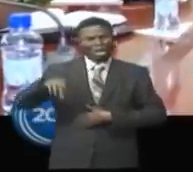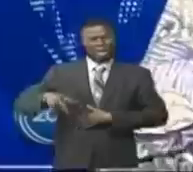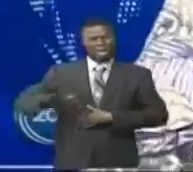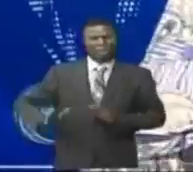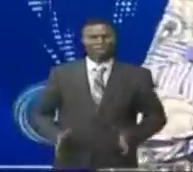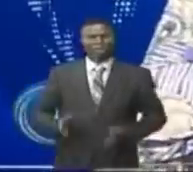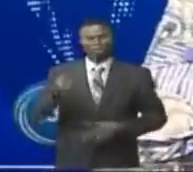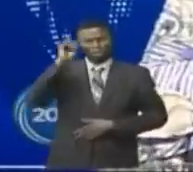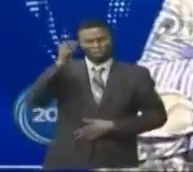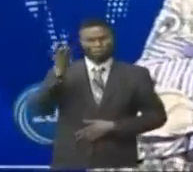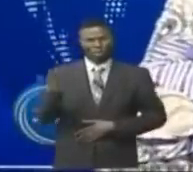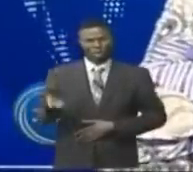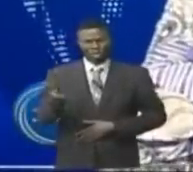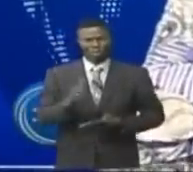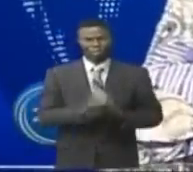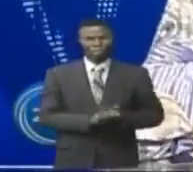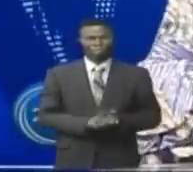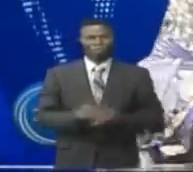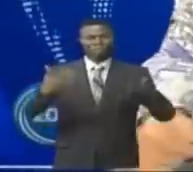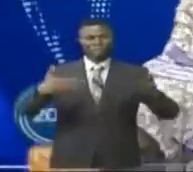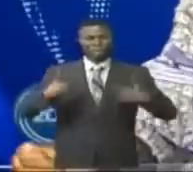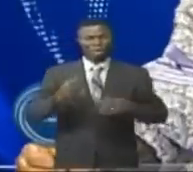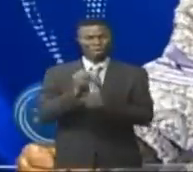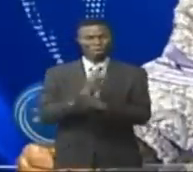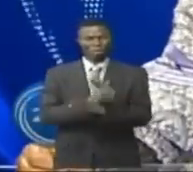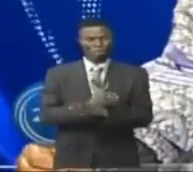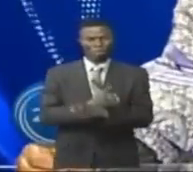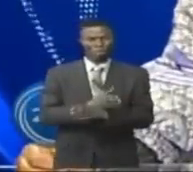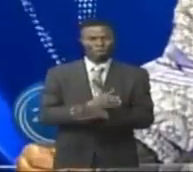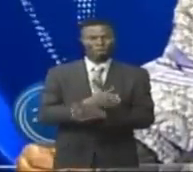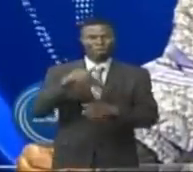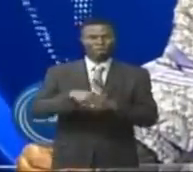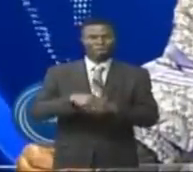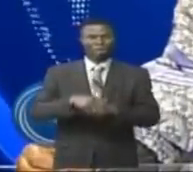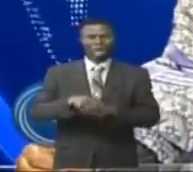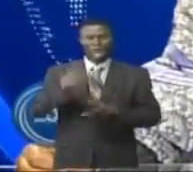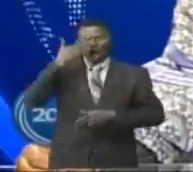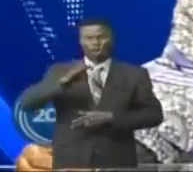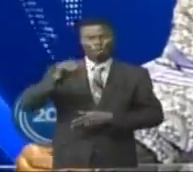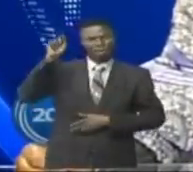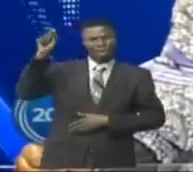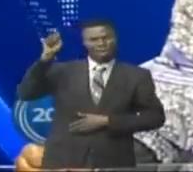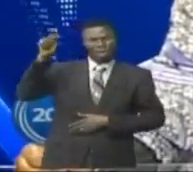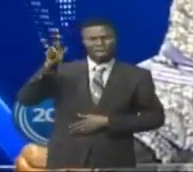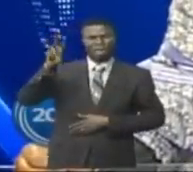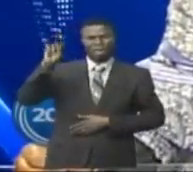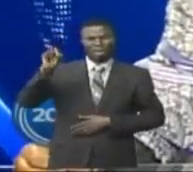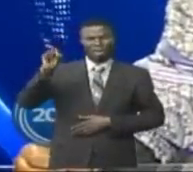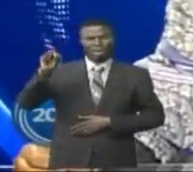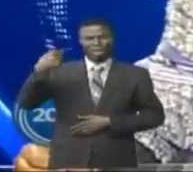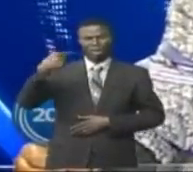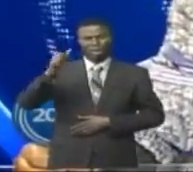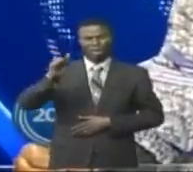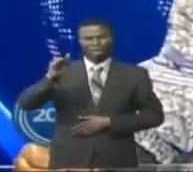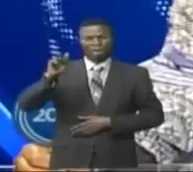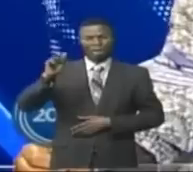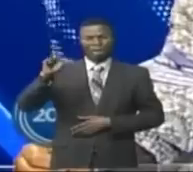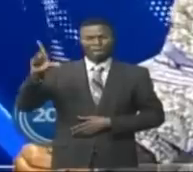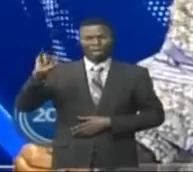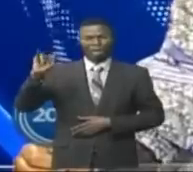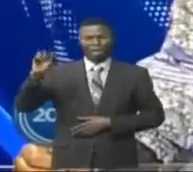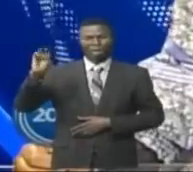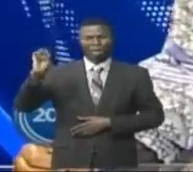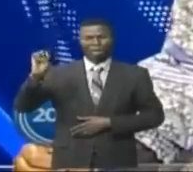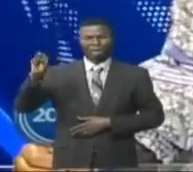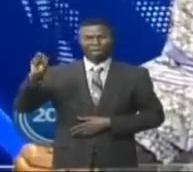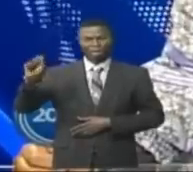bénéficiaires. De l'oxygène disponible au sein de la clinique Ngaliema, avec une production de 53 bouteilles